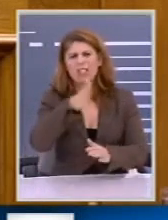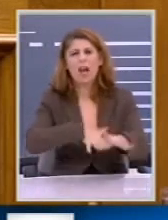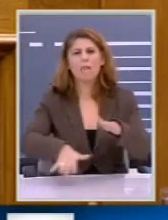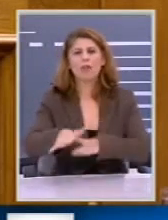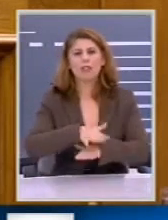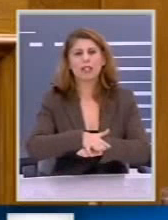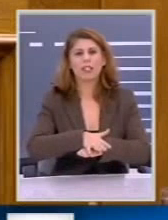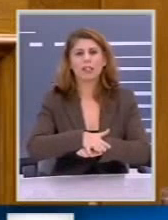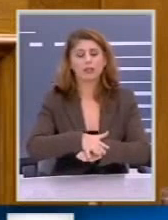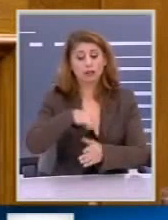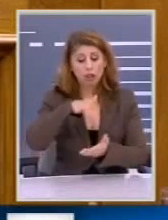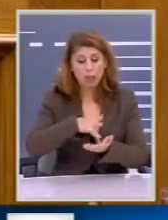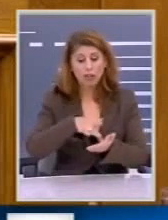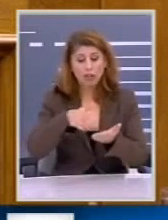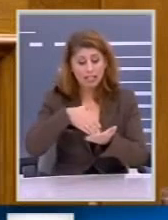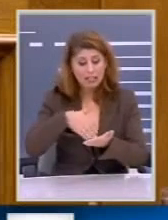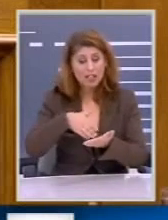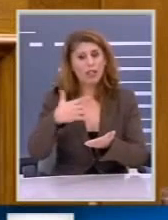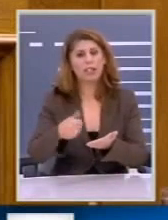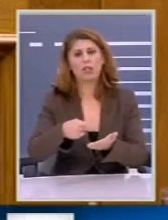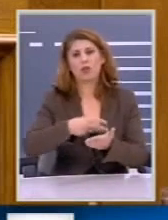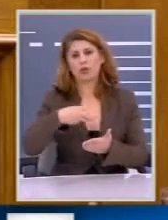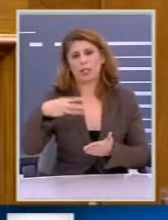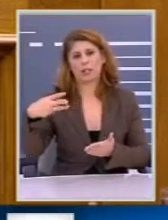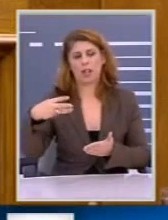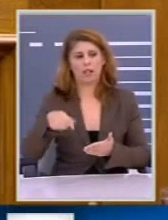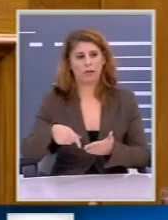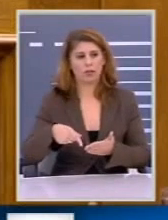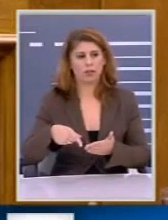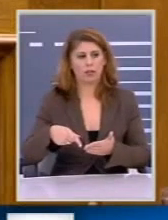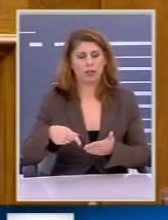είναι ο ΣΥΡΙΖΑ. Μια άποψη που θα ακούστηκε στη συνέχεια βέβαια την εκτενή